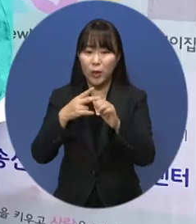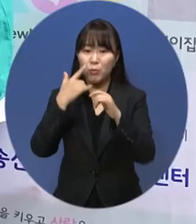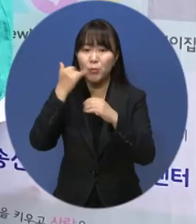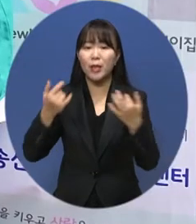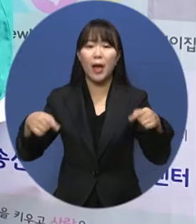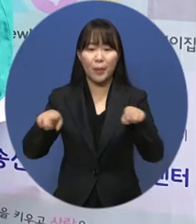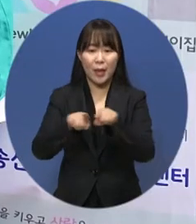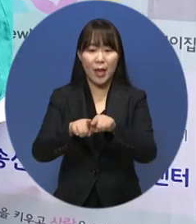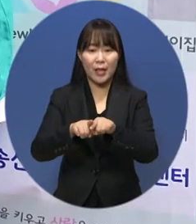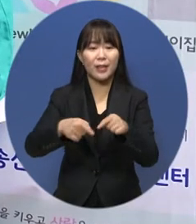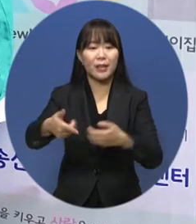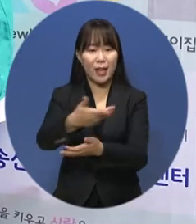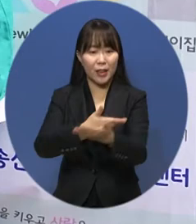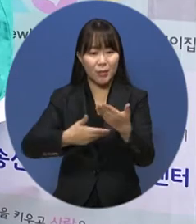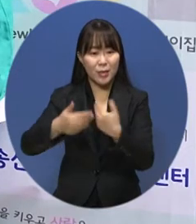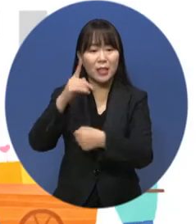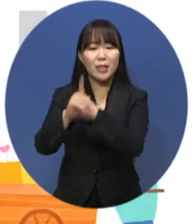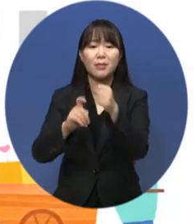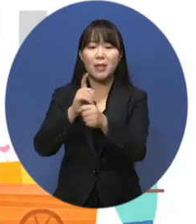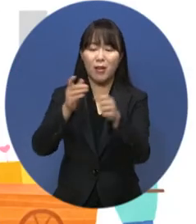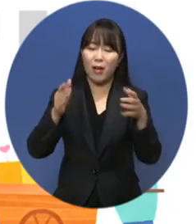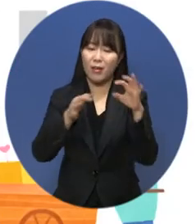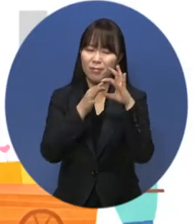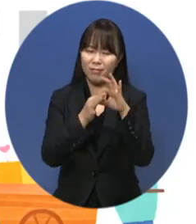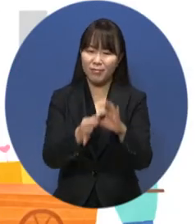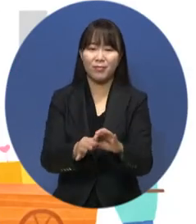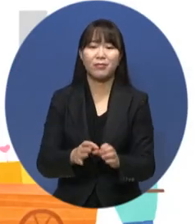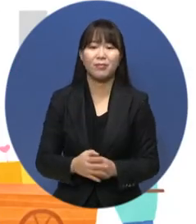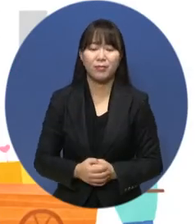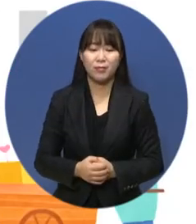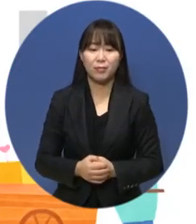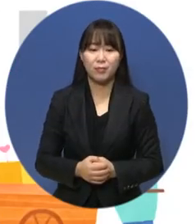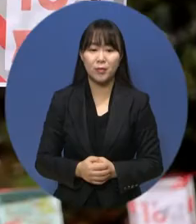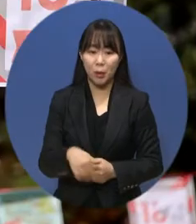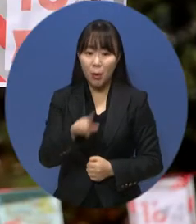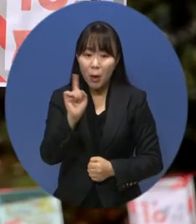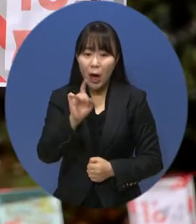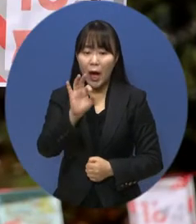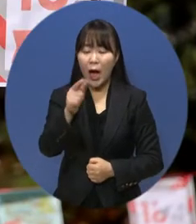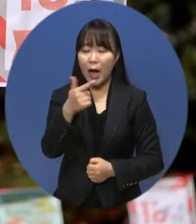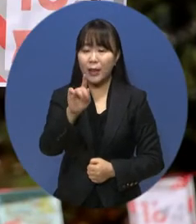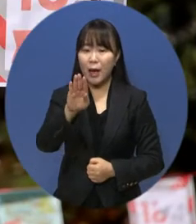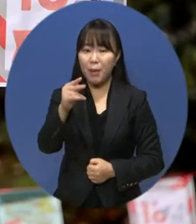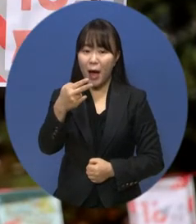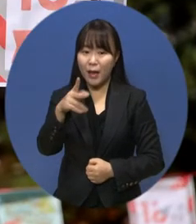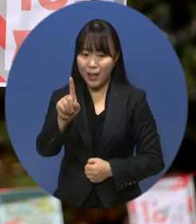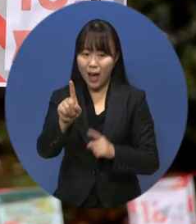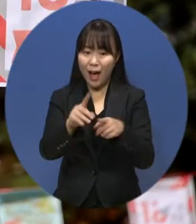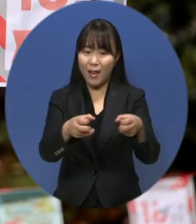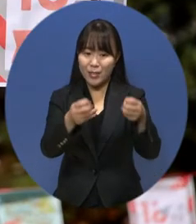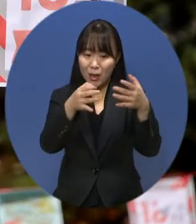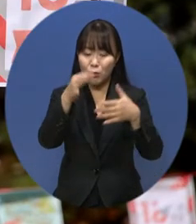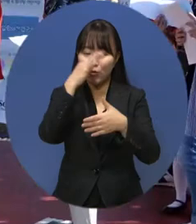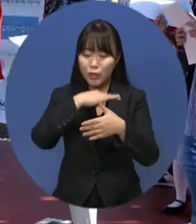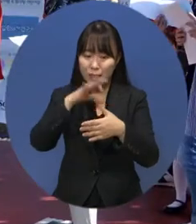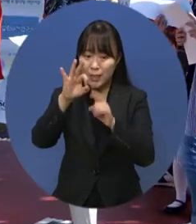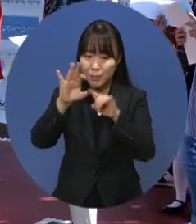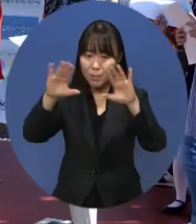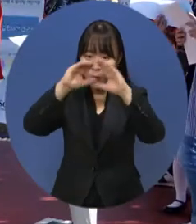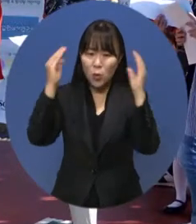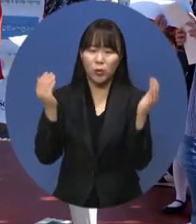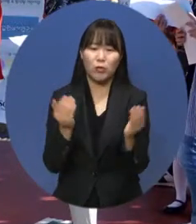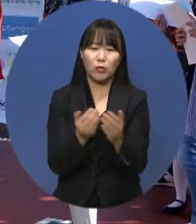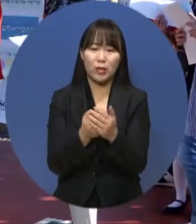나눔이 11년 째 이어지고 있습니다 이들은 아나바다 행사 로 발생한 수익금 전액을